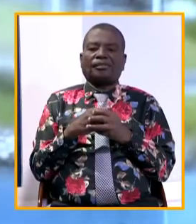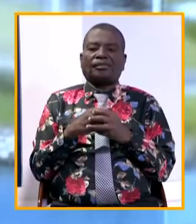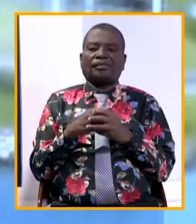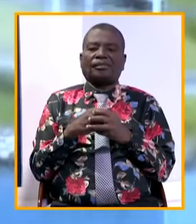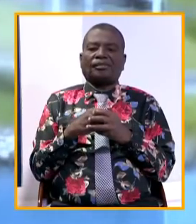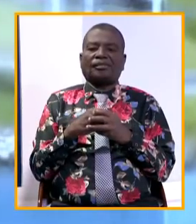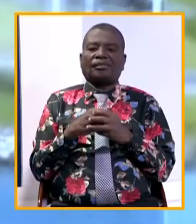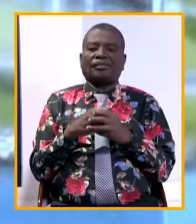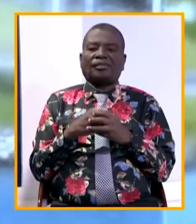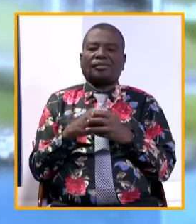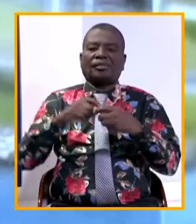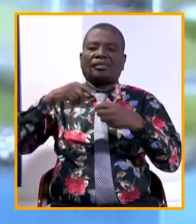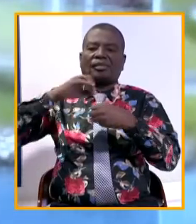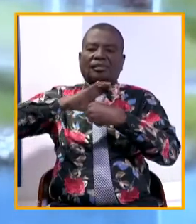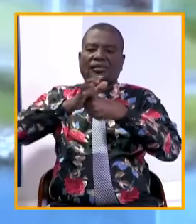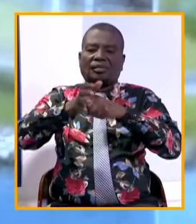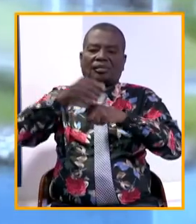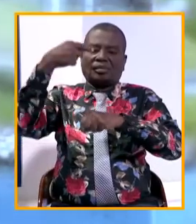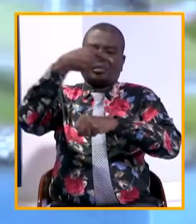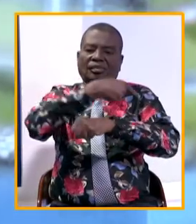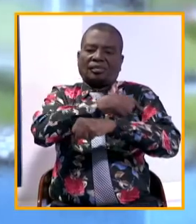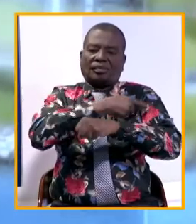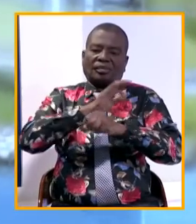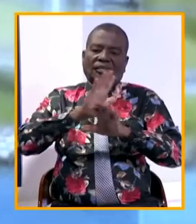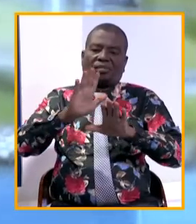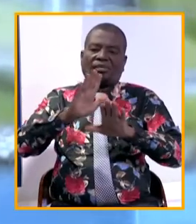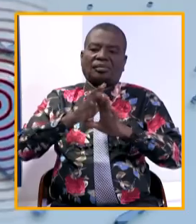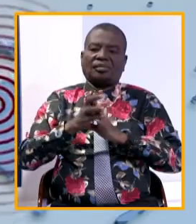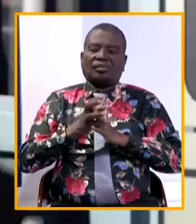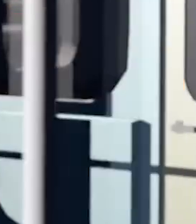Les gestes barrières et la vaccination pour mettre fin au coronavirus.